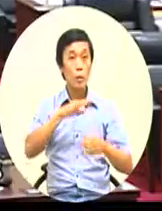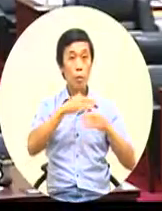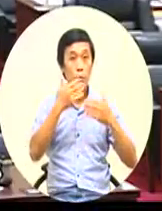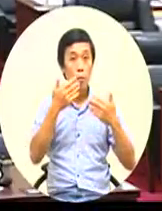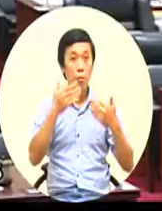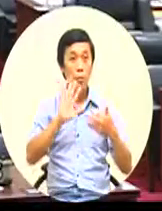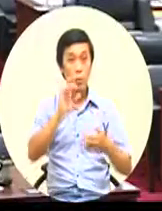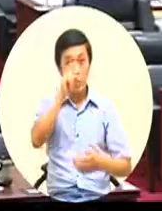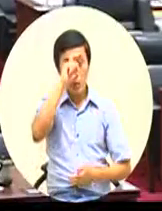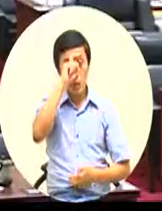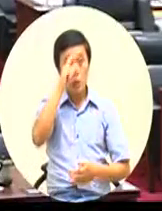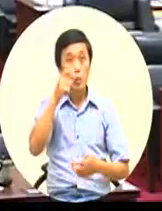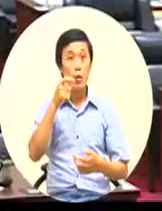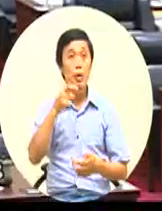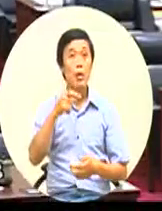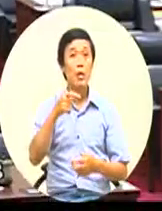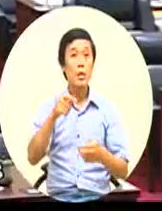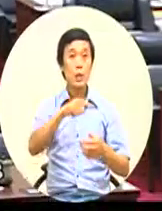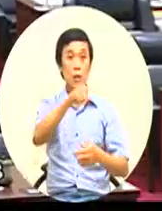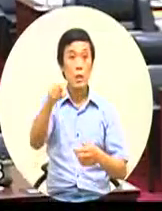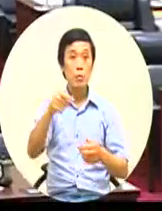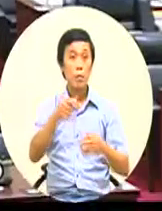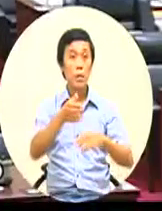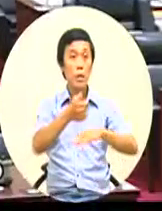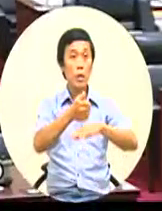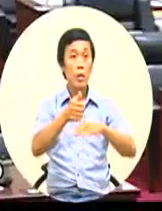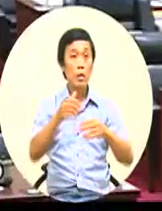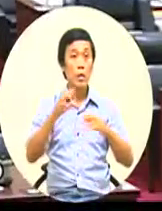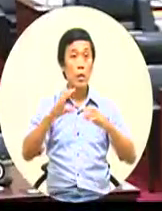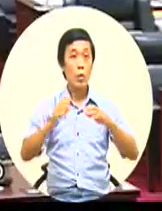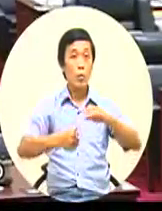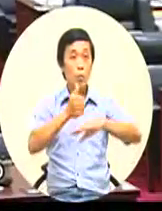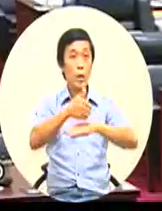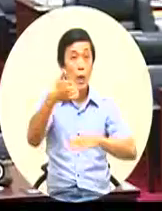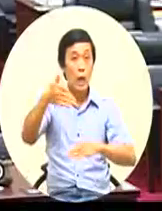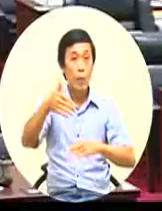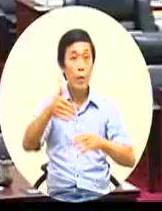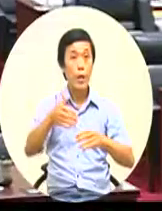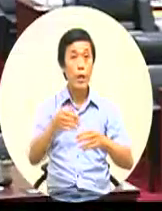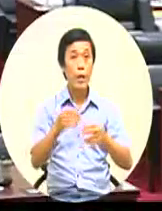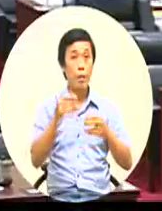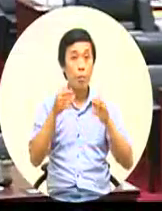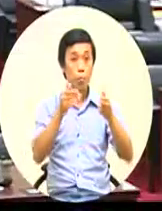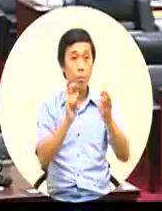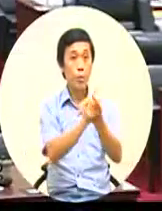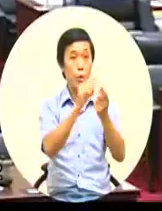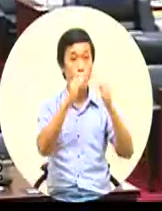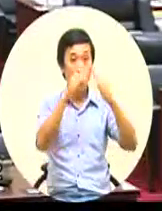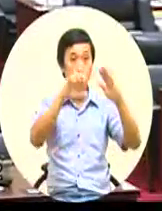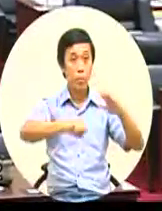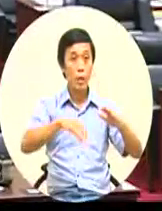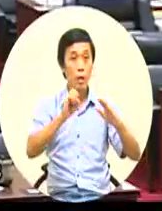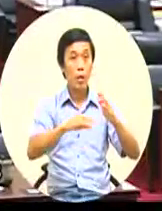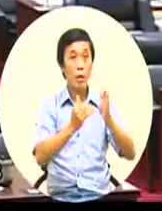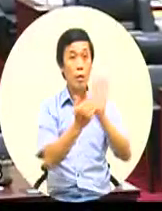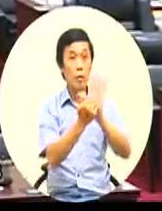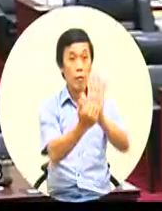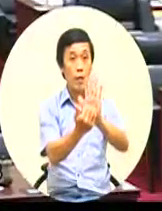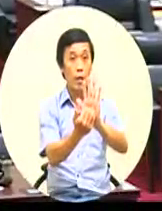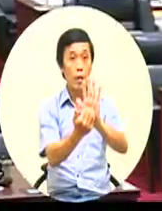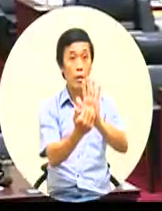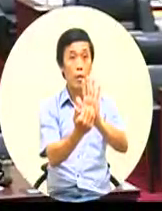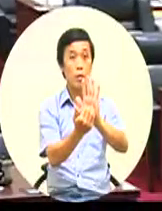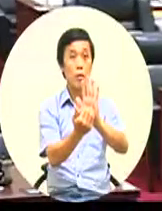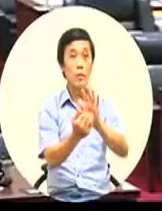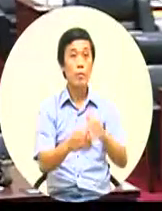反， 再也逢差必反， 执政猜到手软， 执政猜到手软， 再也逢差必